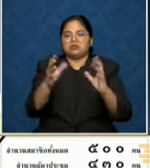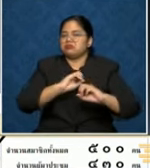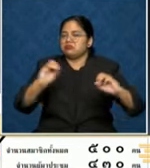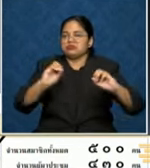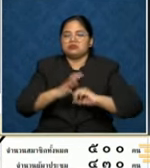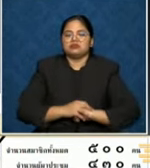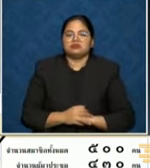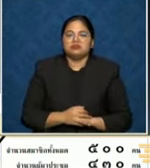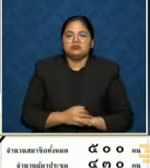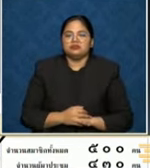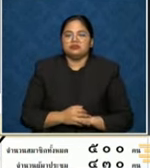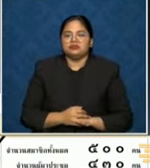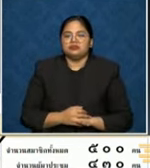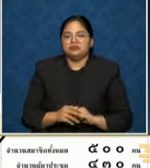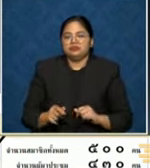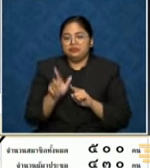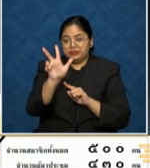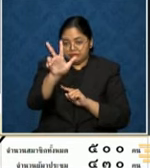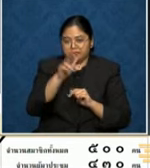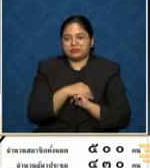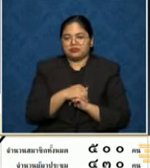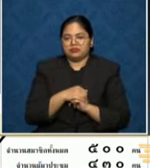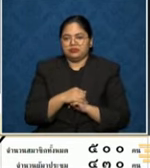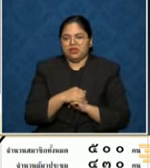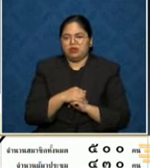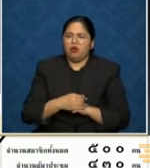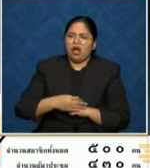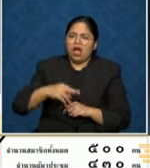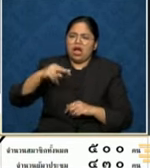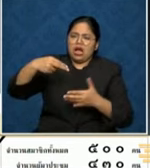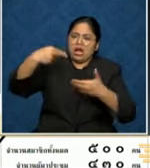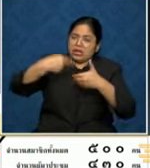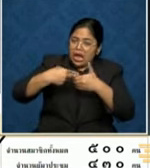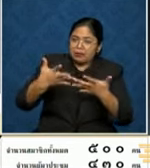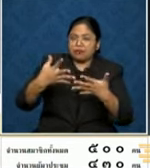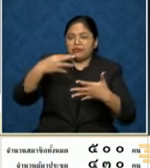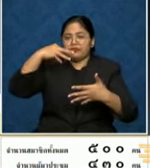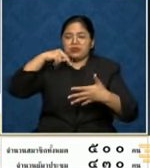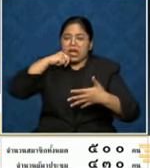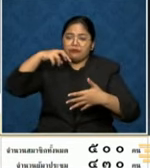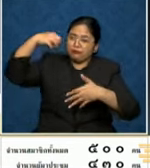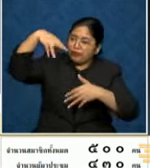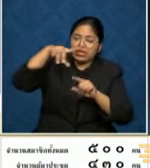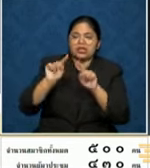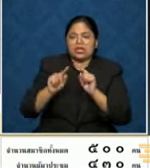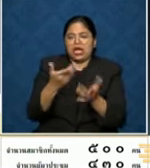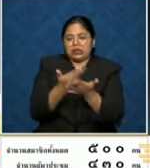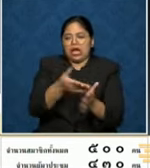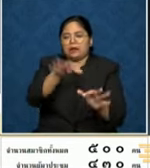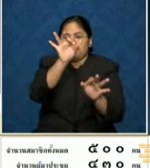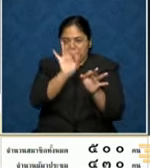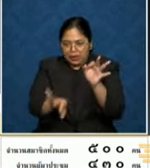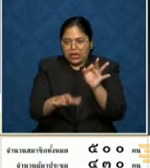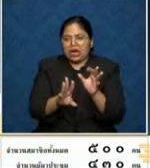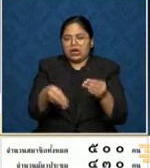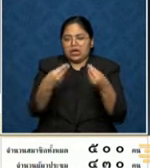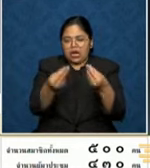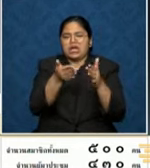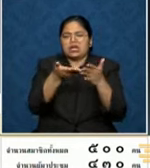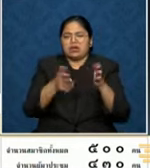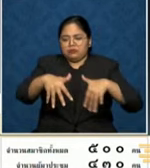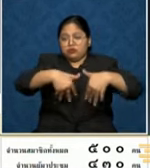3. ลดภาระค่าใช้จ่ายด้านพลังงานให้แก่ประชาชนผมเรียนท่านประธานครับวันที่รัฐบาลแถลงนโยบายต่อ